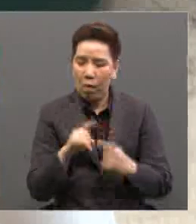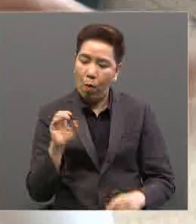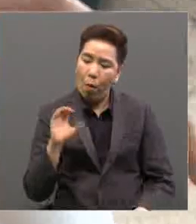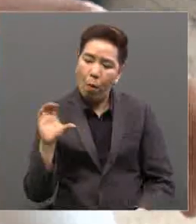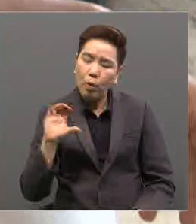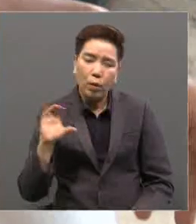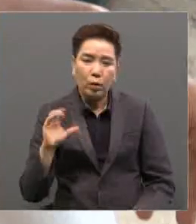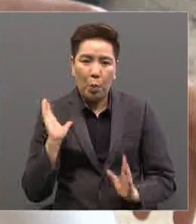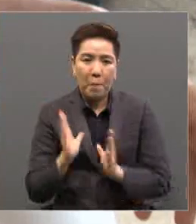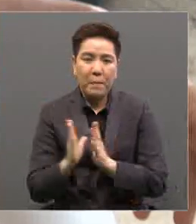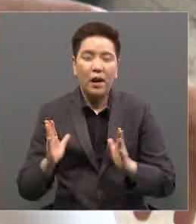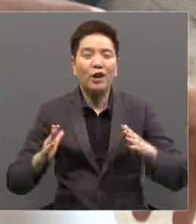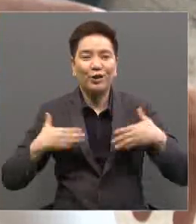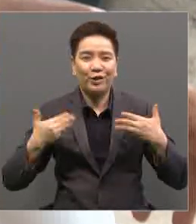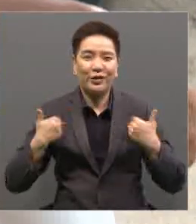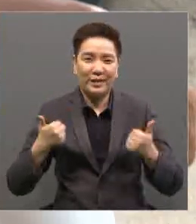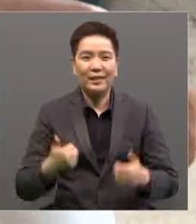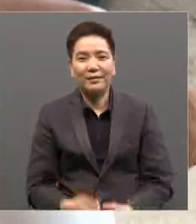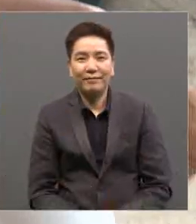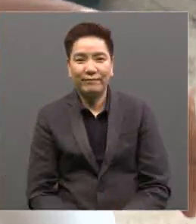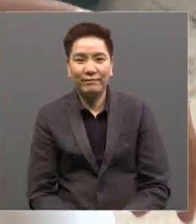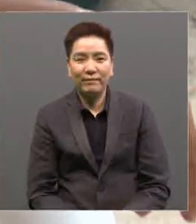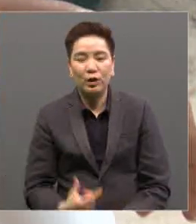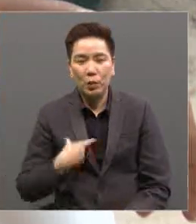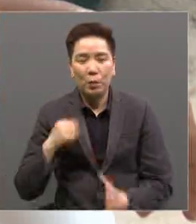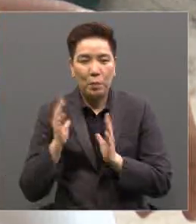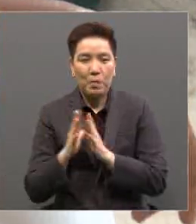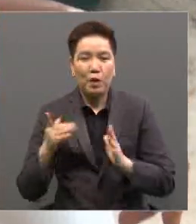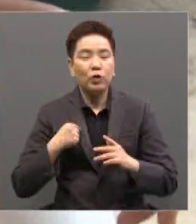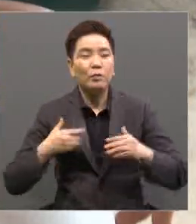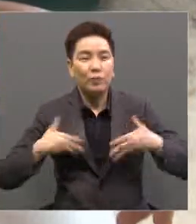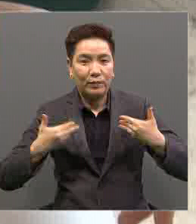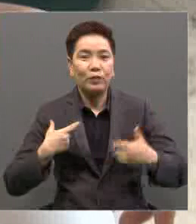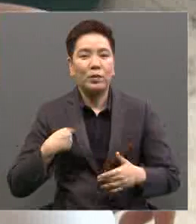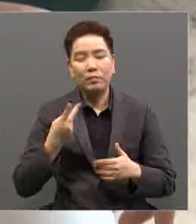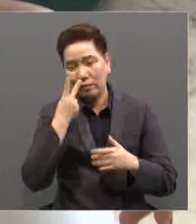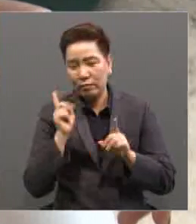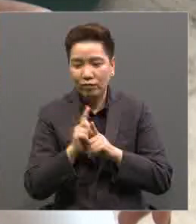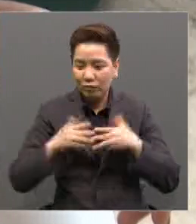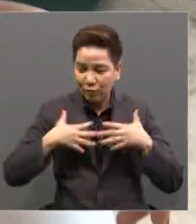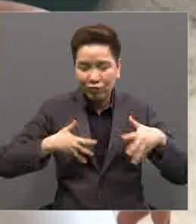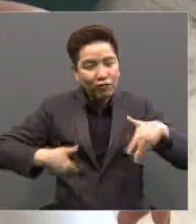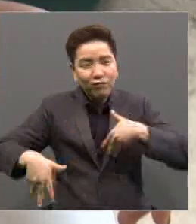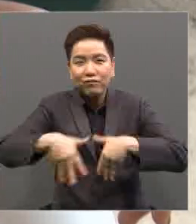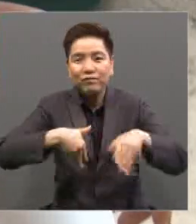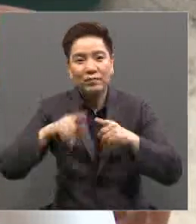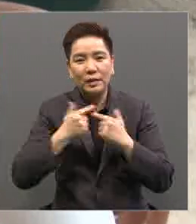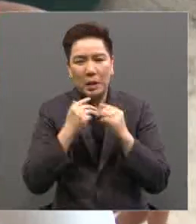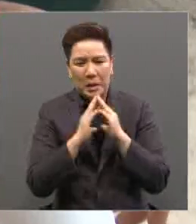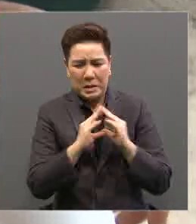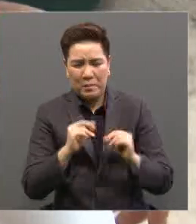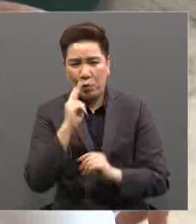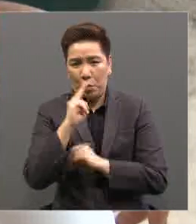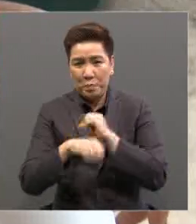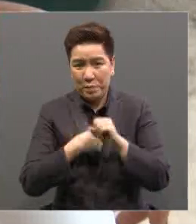ะคนเยอะสนุกดีชอบคนเยอะๆสนุกคึกคืนเงียบเหงามาตั้ง